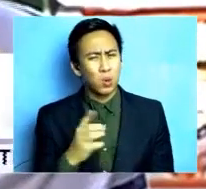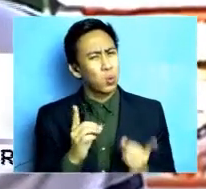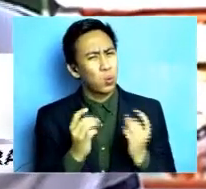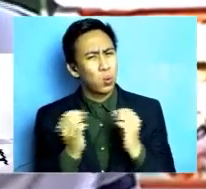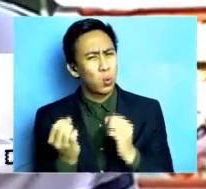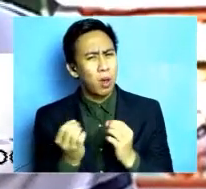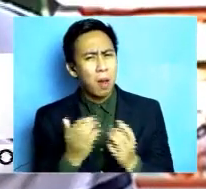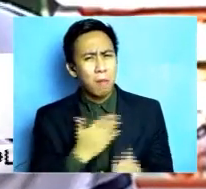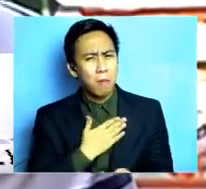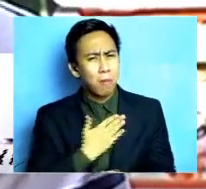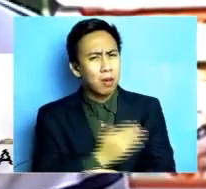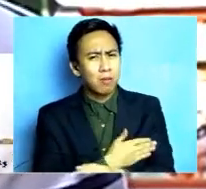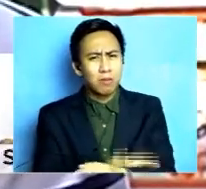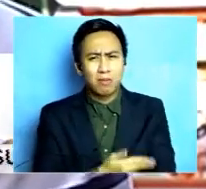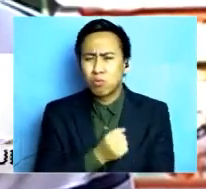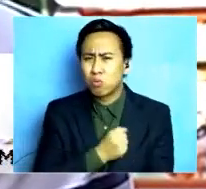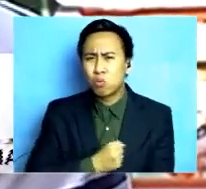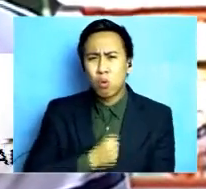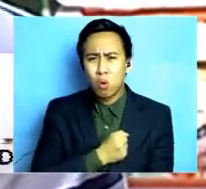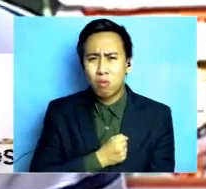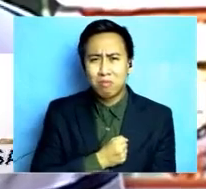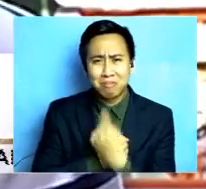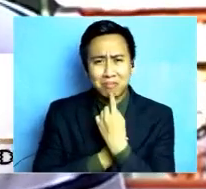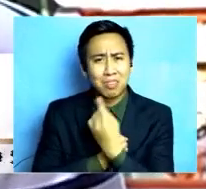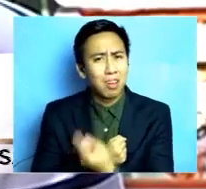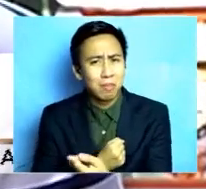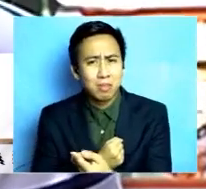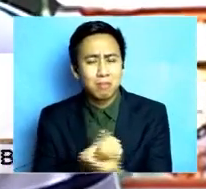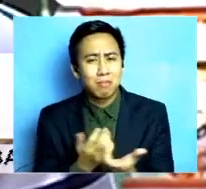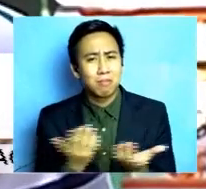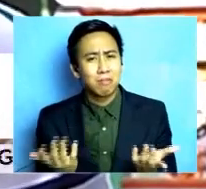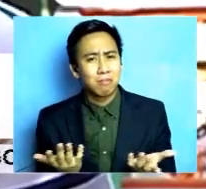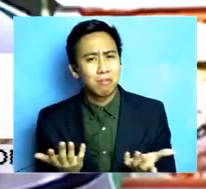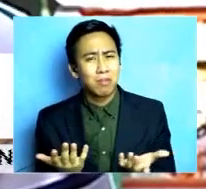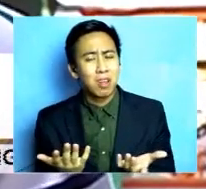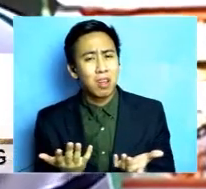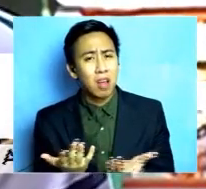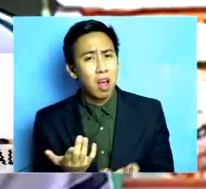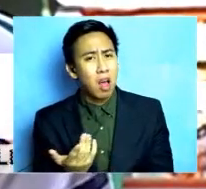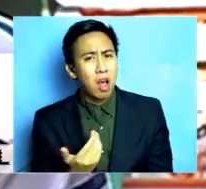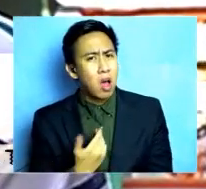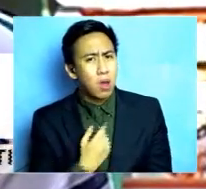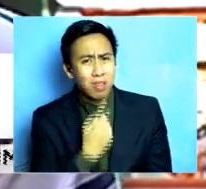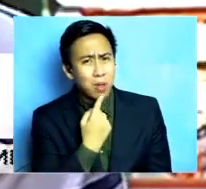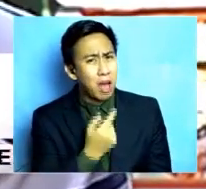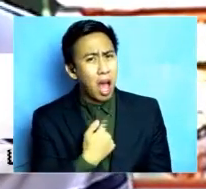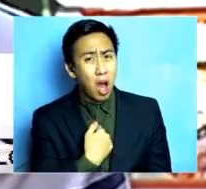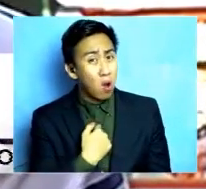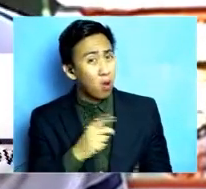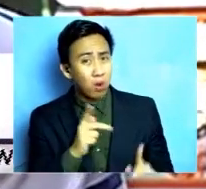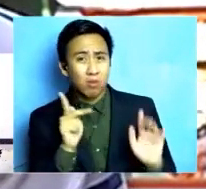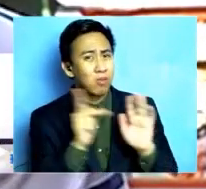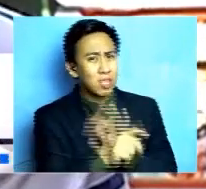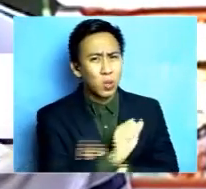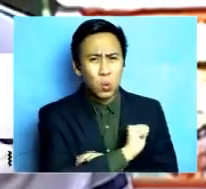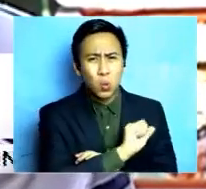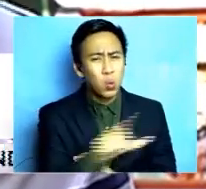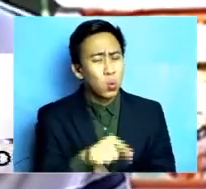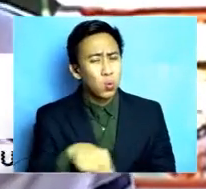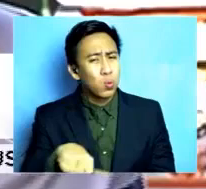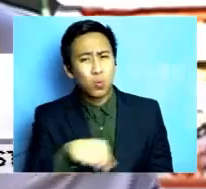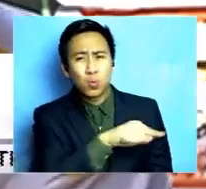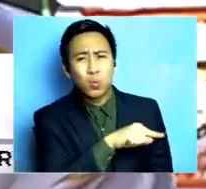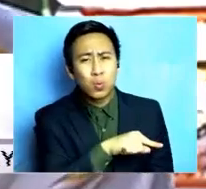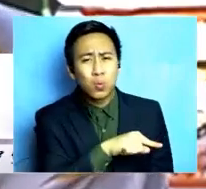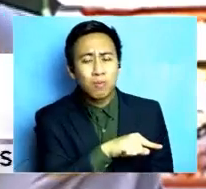po, sorry po. Yun lang po ang nasabi. Sabi ko naman, kahit patayin ko kayo ngayon, balatan ko kayo ng buhay,